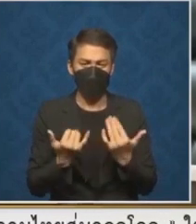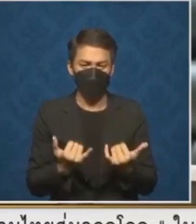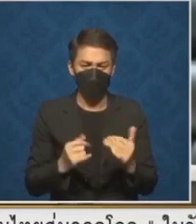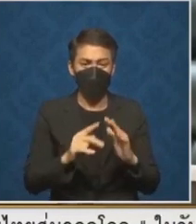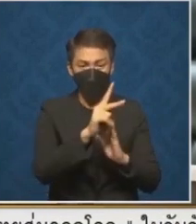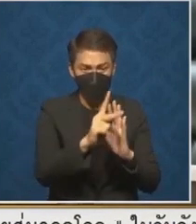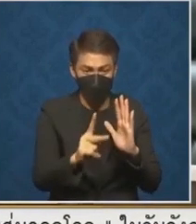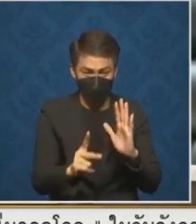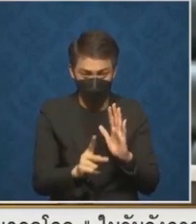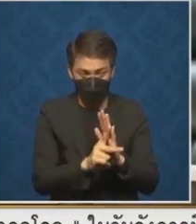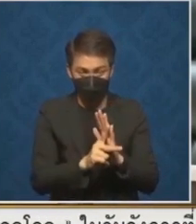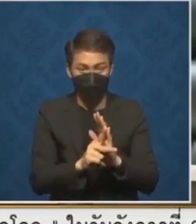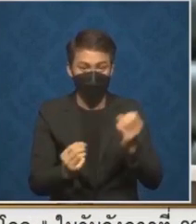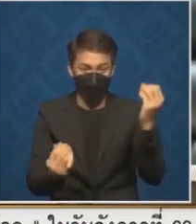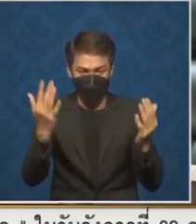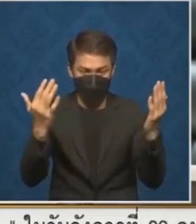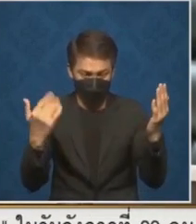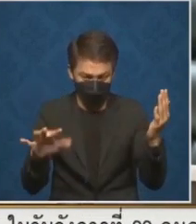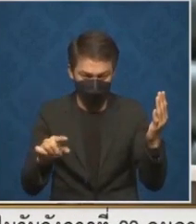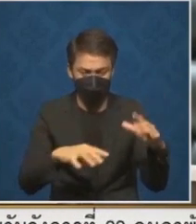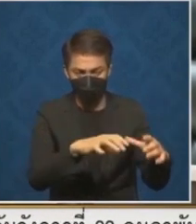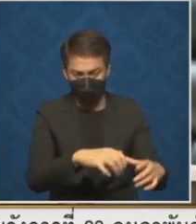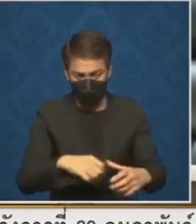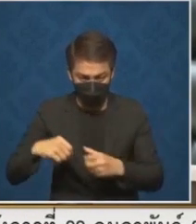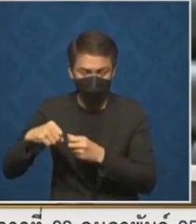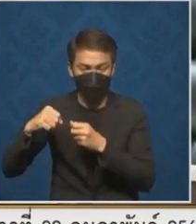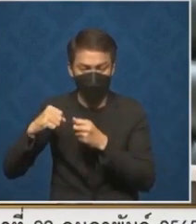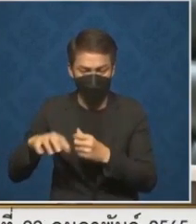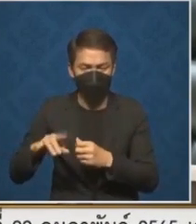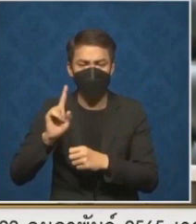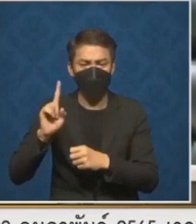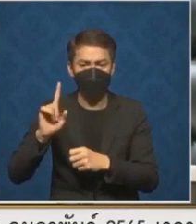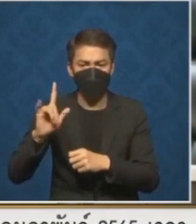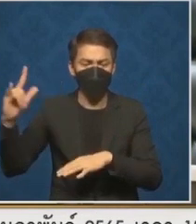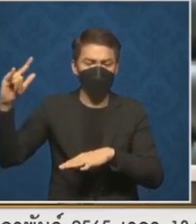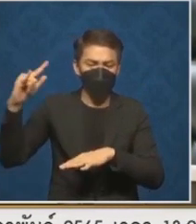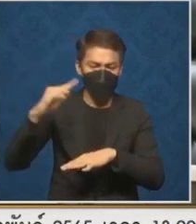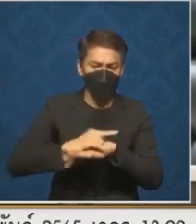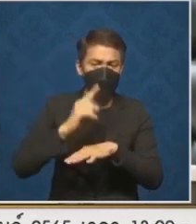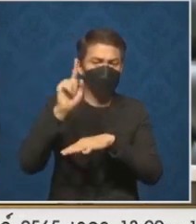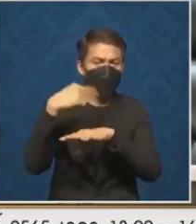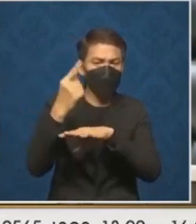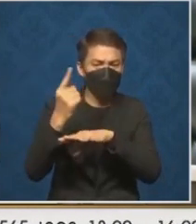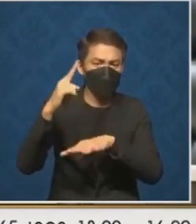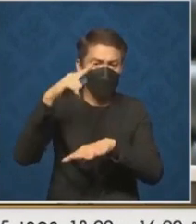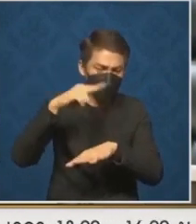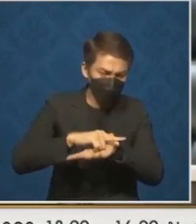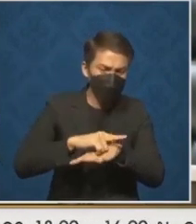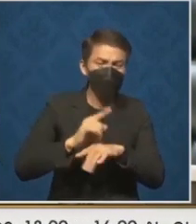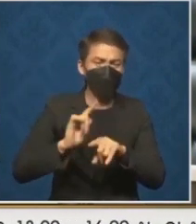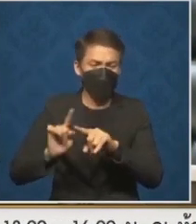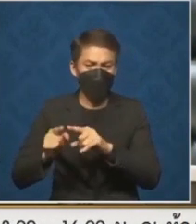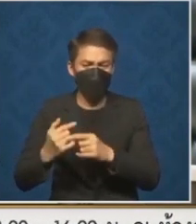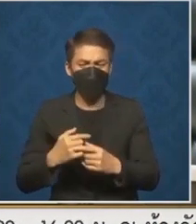กฎหมายเป็นอุธยาลแล้ว17 ปีอุธยาลเอไปสรางที่จอดหอแต่ประชาชนไมให้เข้าที่